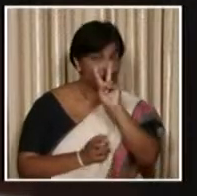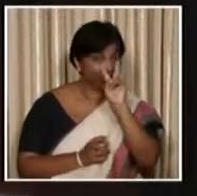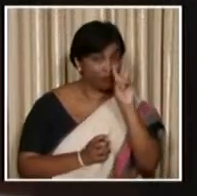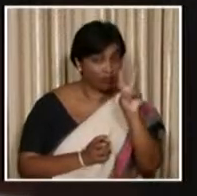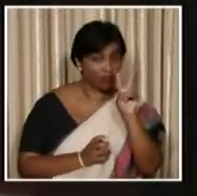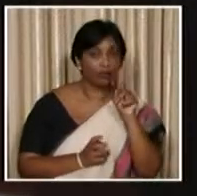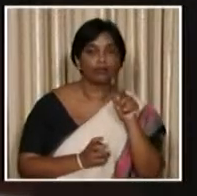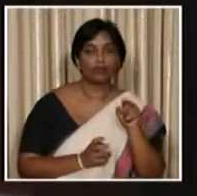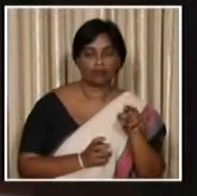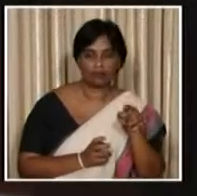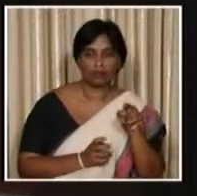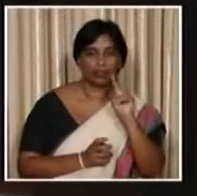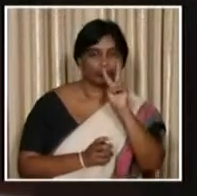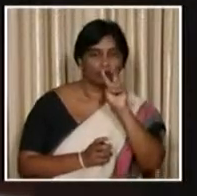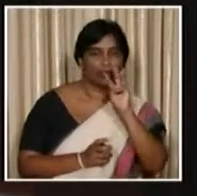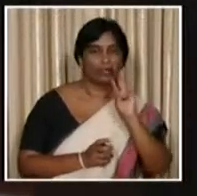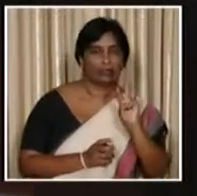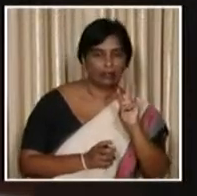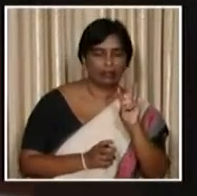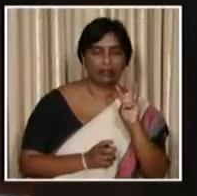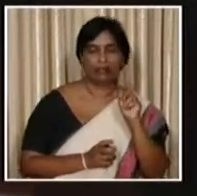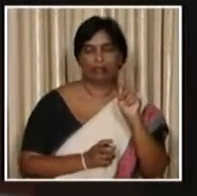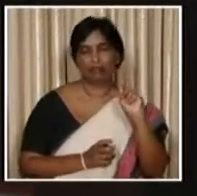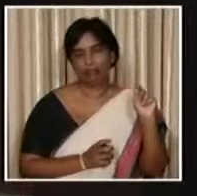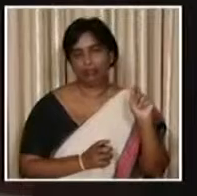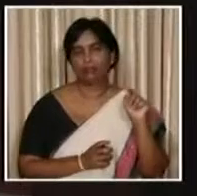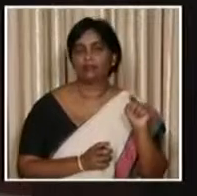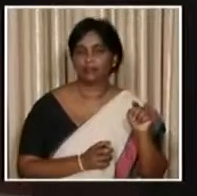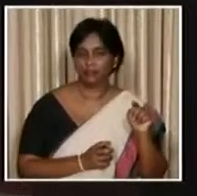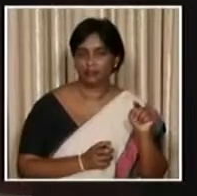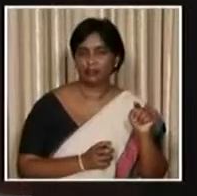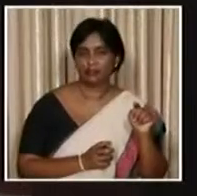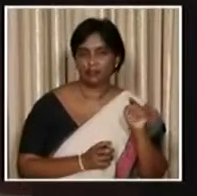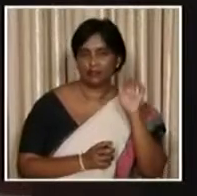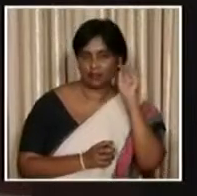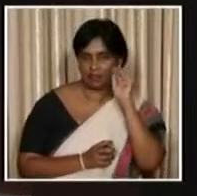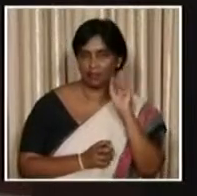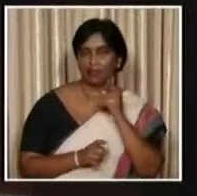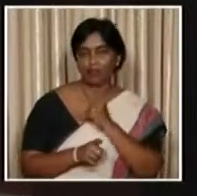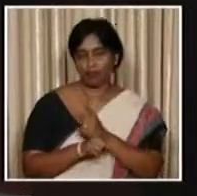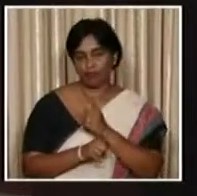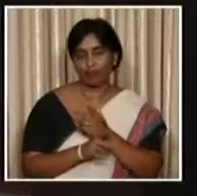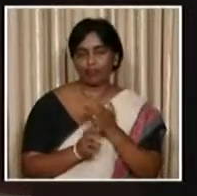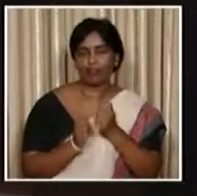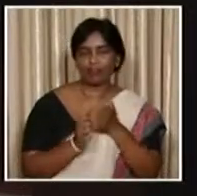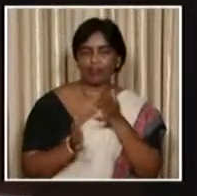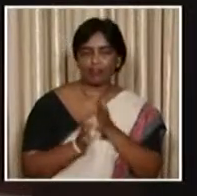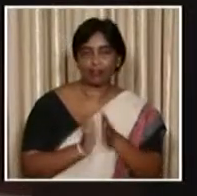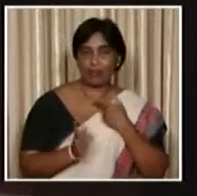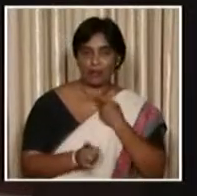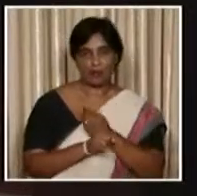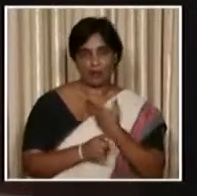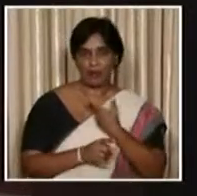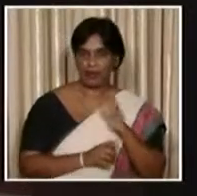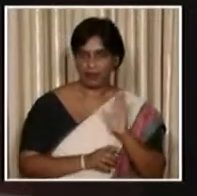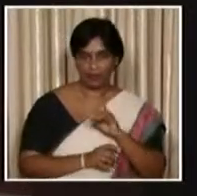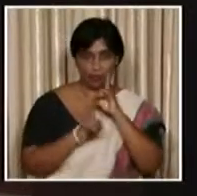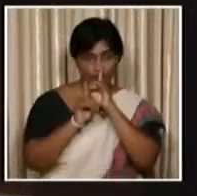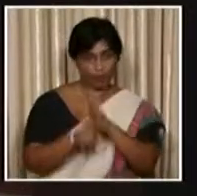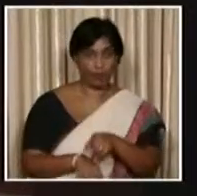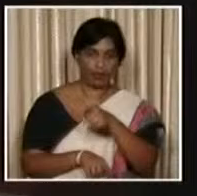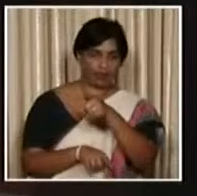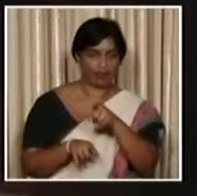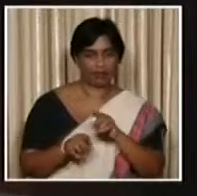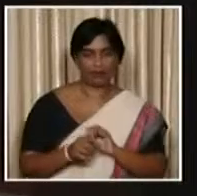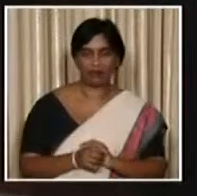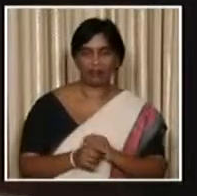කියන එක 23 වෙලා ලියවුණා. ඔබතුමා අහලා තියෙනවානේ ගුරුන්ටත් අකුරු වරදිනවා. මන්නම් ගුරෙක් නෙවෙයි ඔබතුමා වගේ.